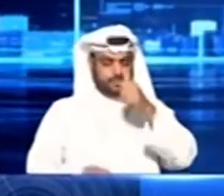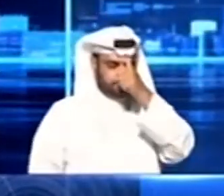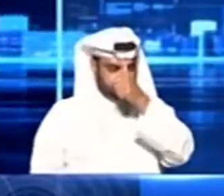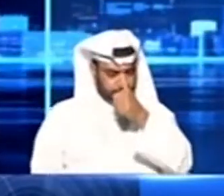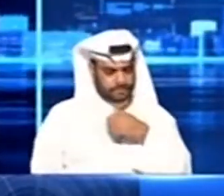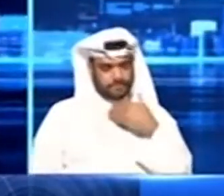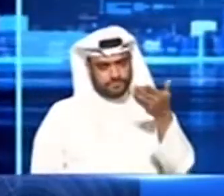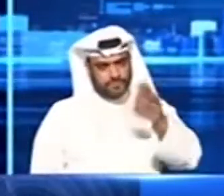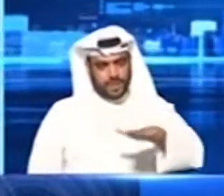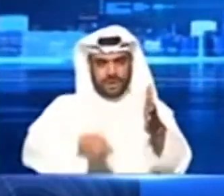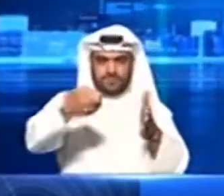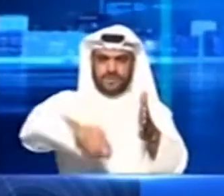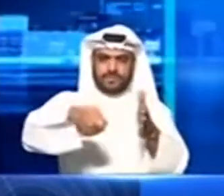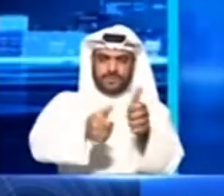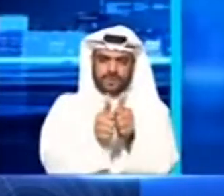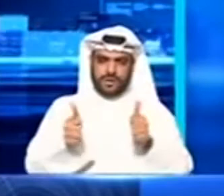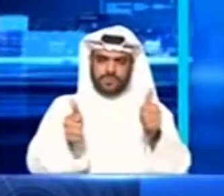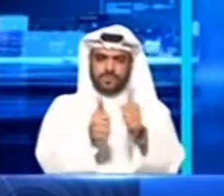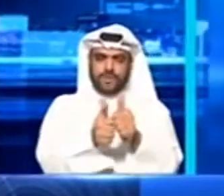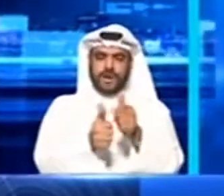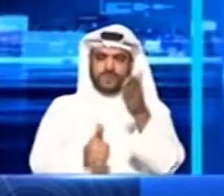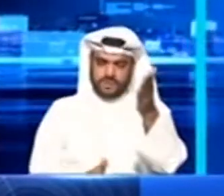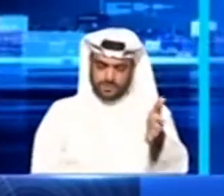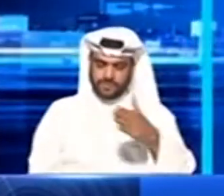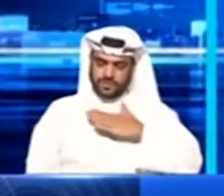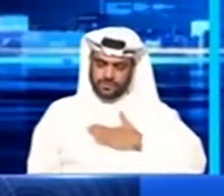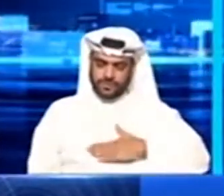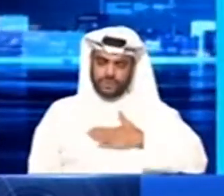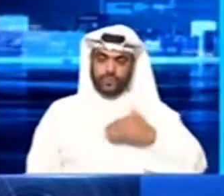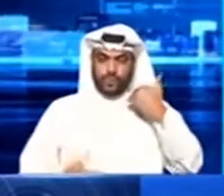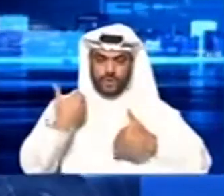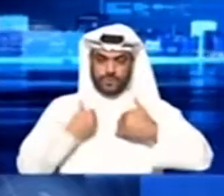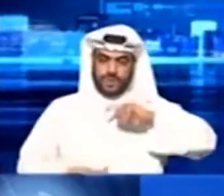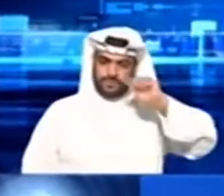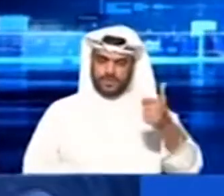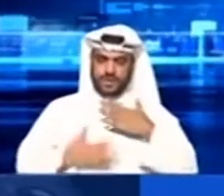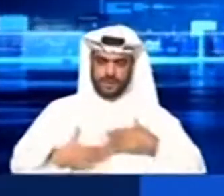وصادق المواساة لأسر الضحايا وتمنياته للمصابين بالشفاء العاجل.